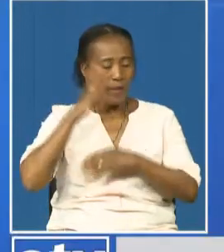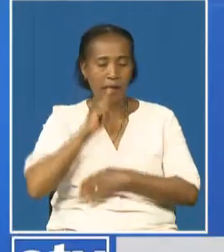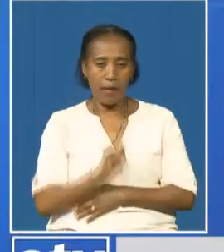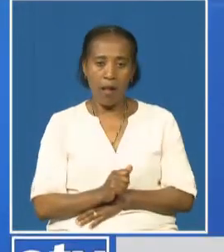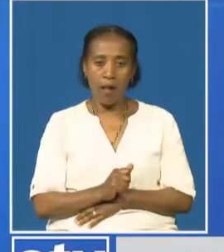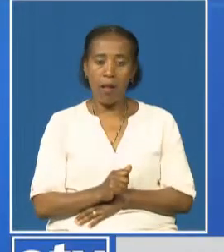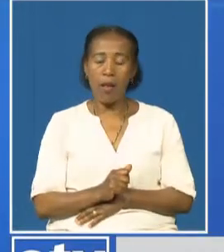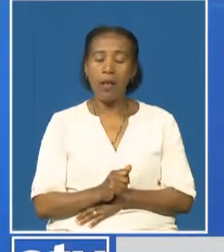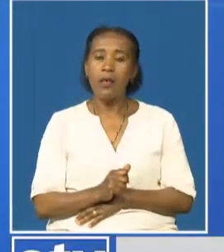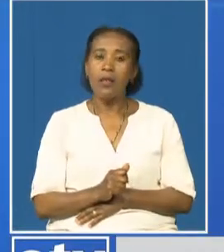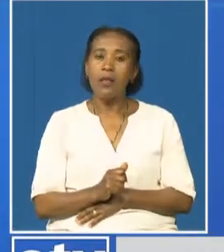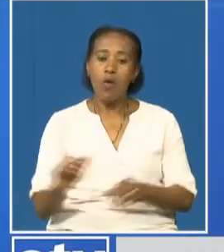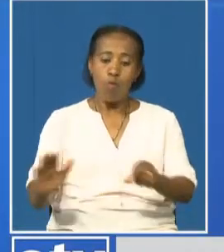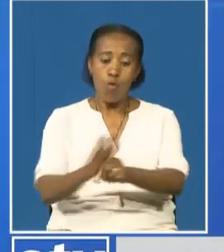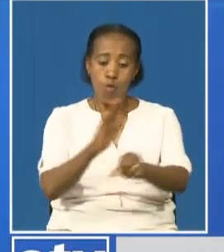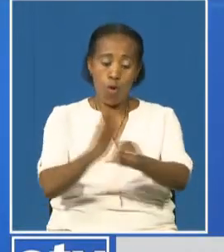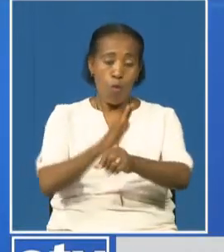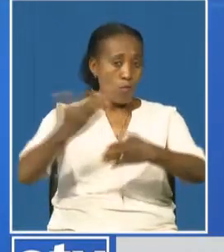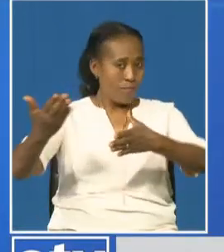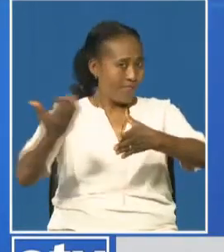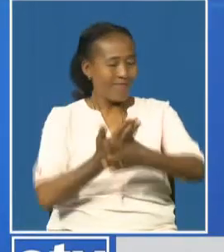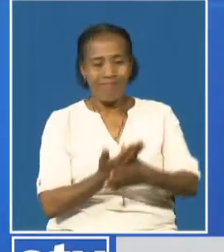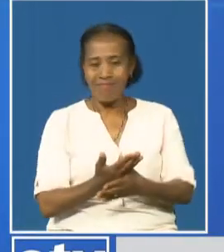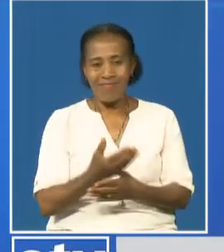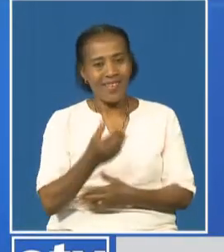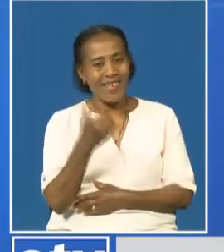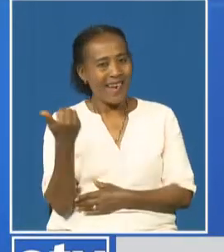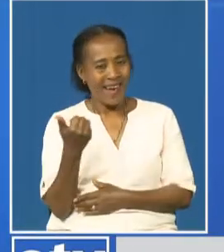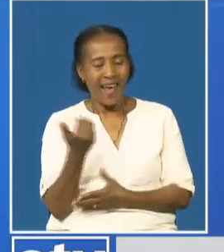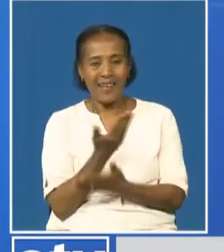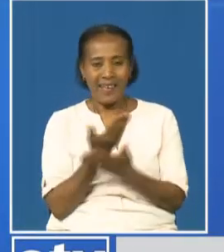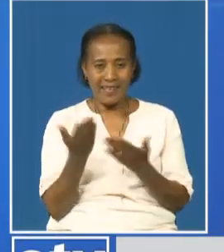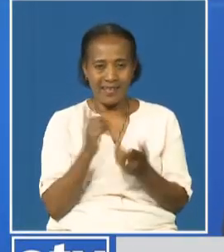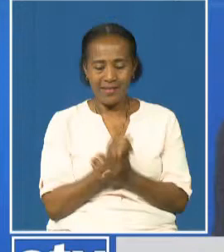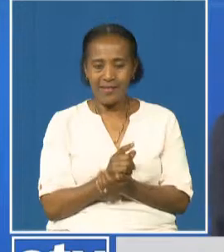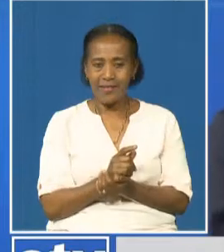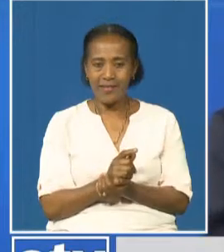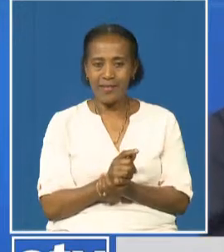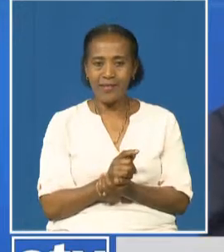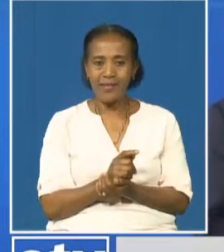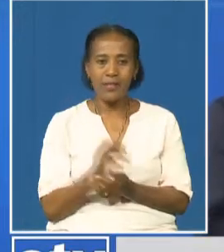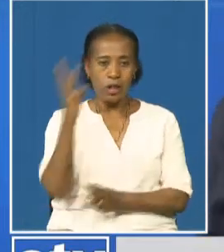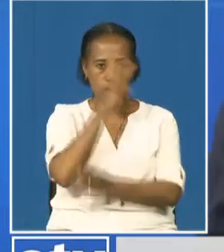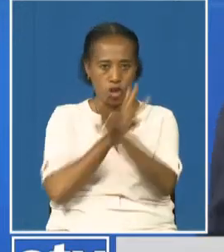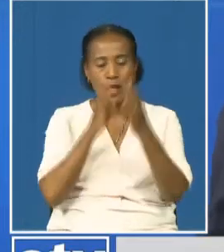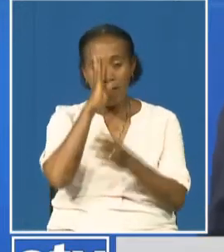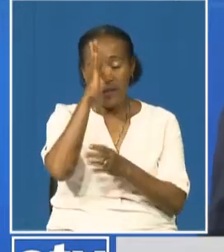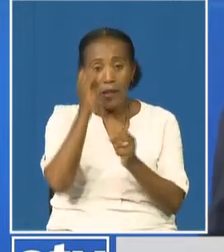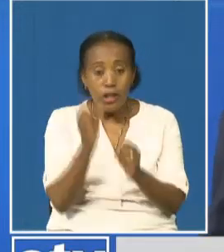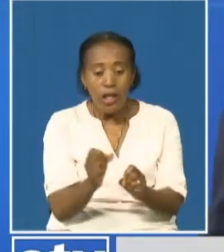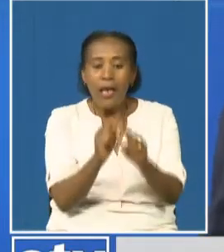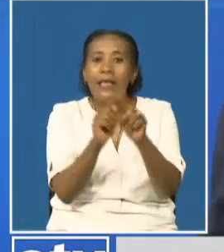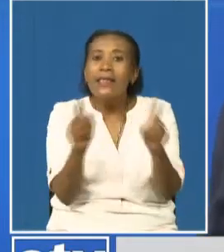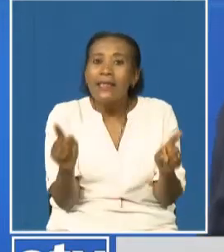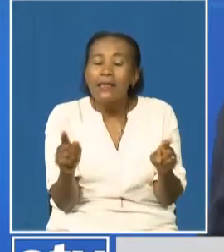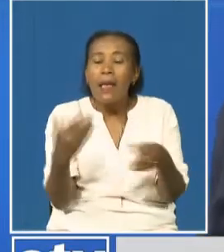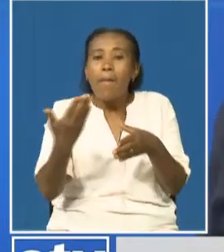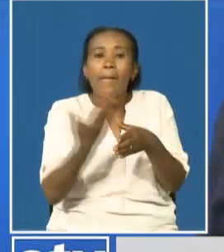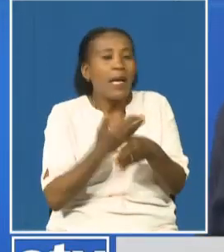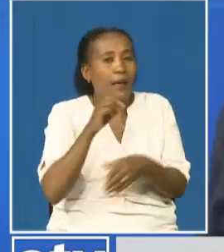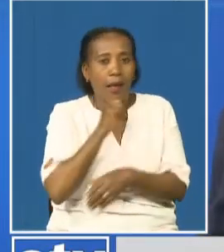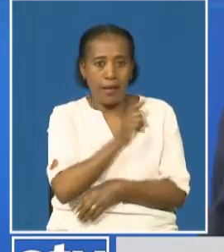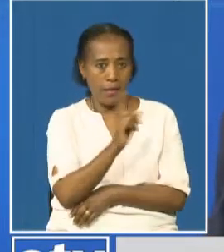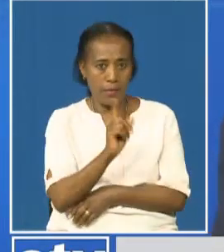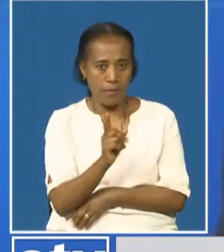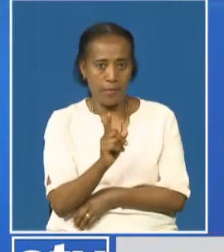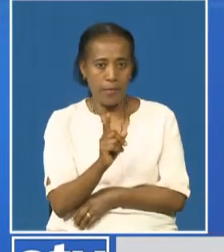ይመስለኛል። ሙሉ በሙሉ መከልከል ሌላ ደግሞ ችግር ይፈጥራል። ግን መከልከል